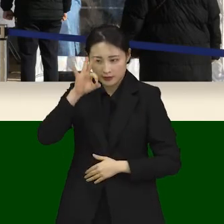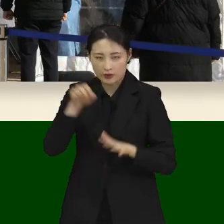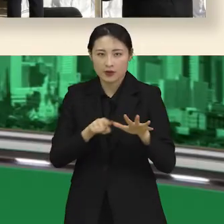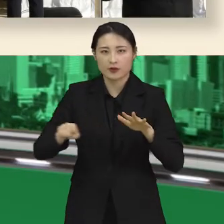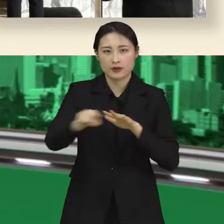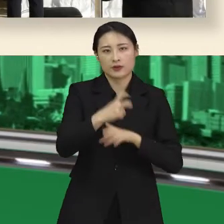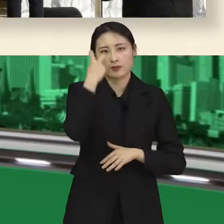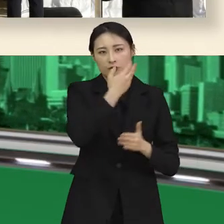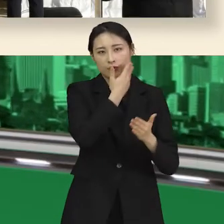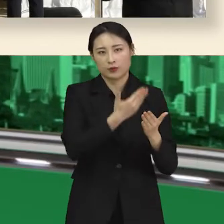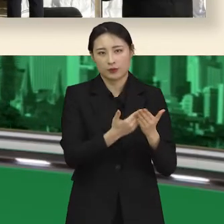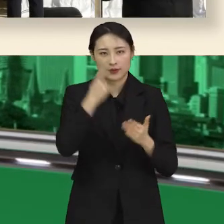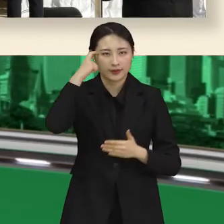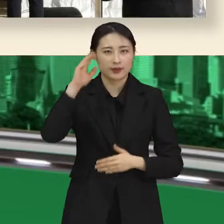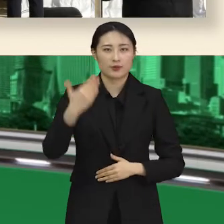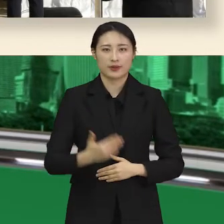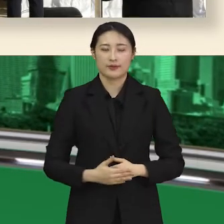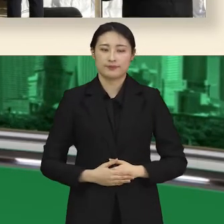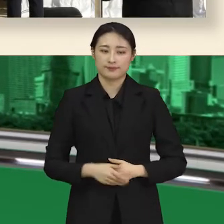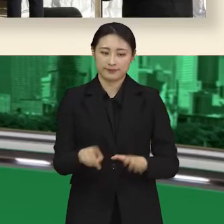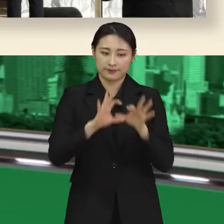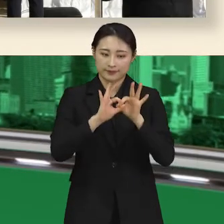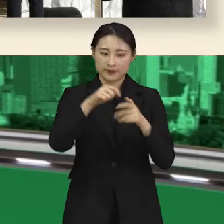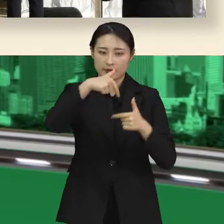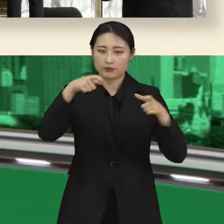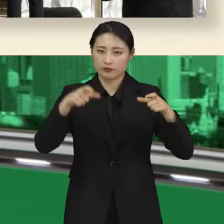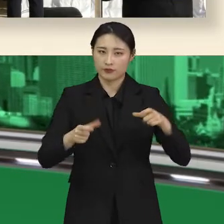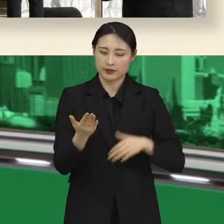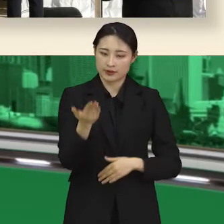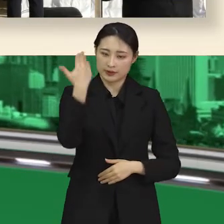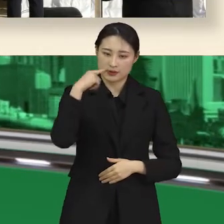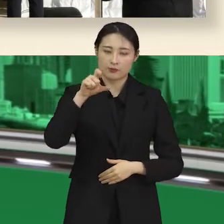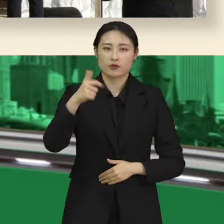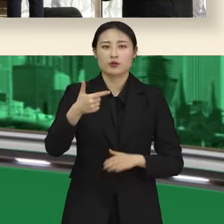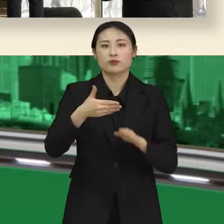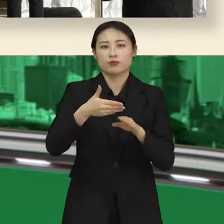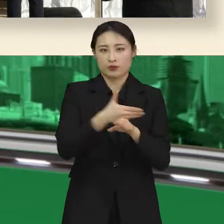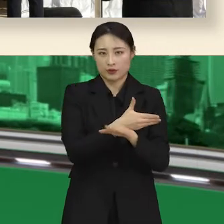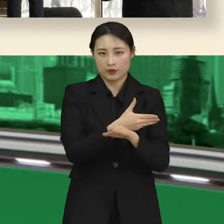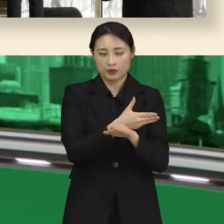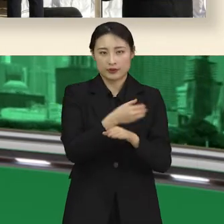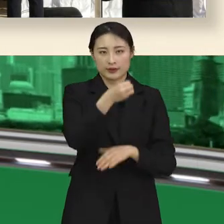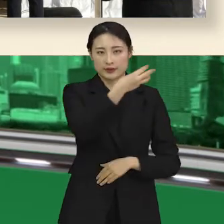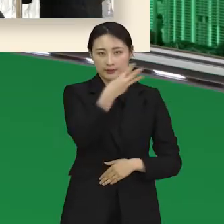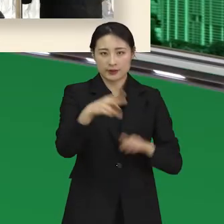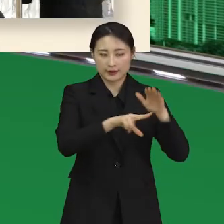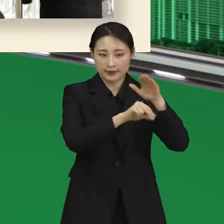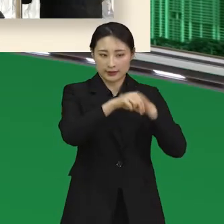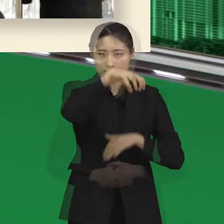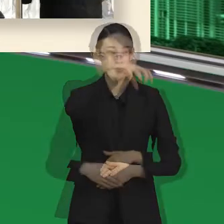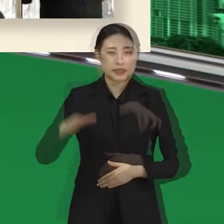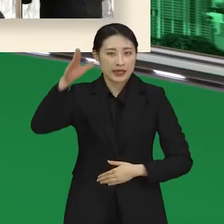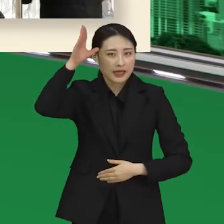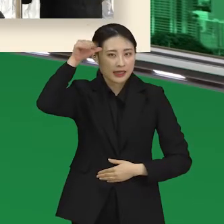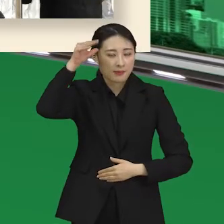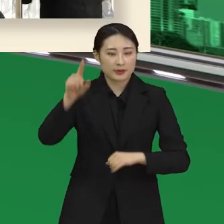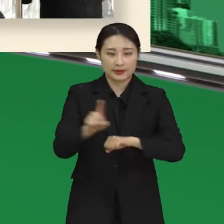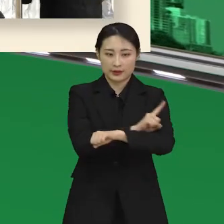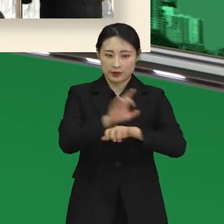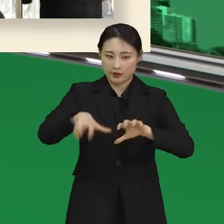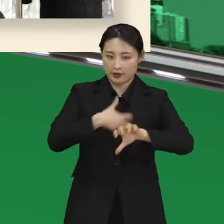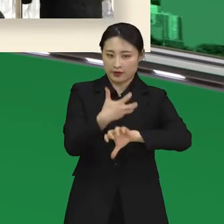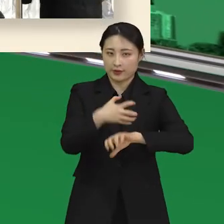생각합니다. 이와 관련 우리 강남구는 지난 16일부터 삼성역 6번 출구 인근과 갯벌 디지털